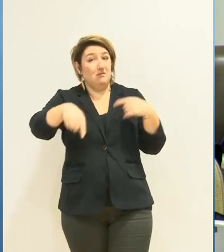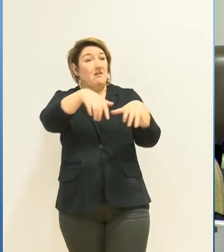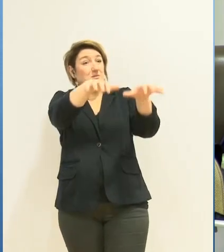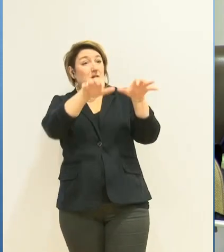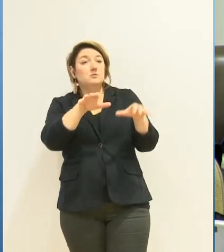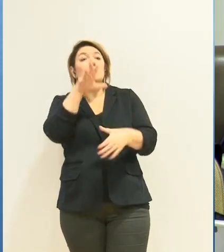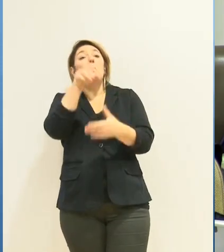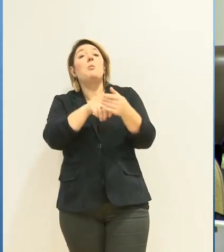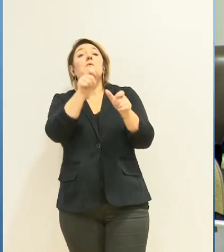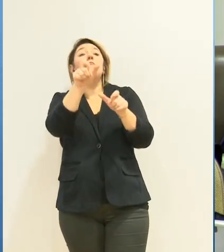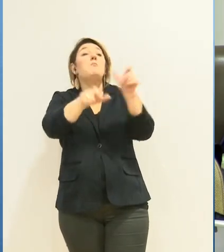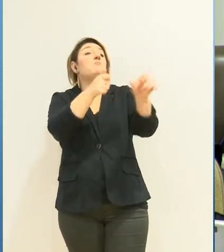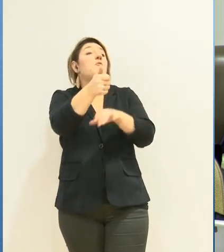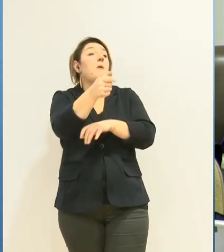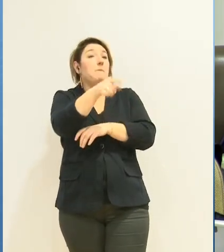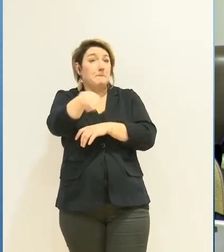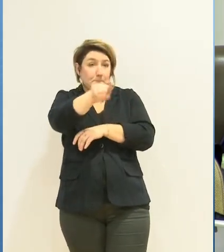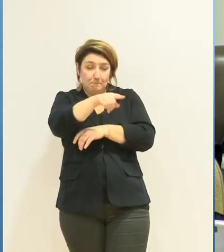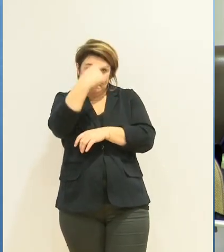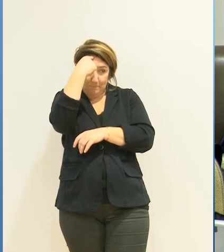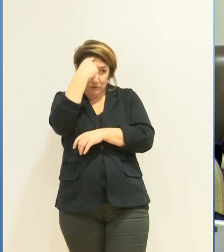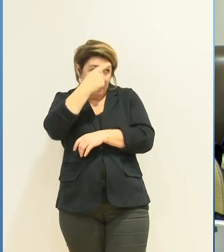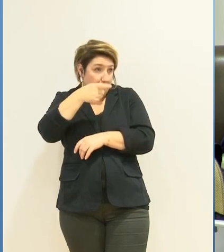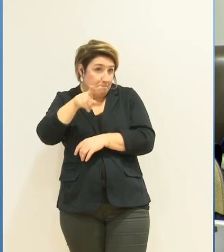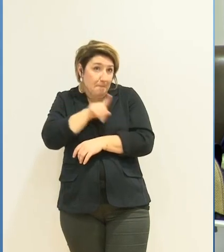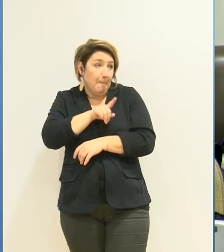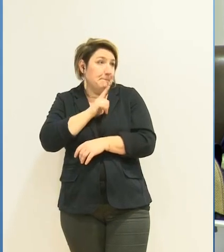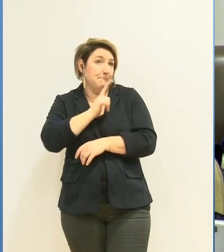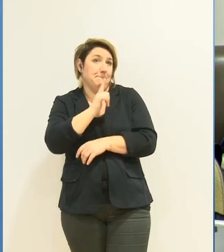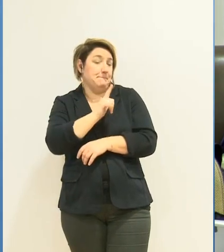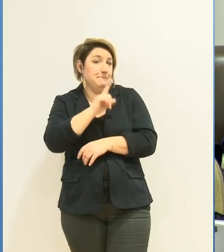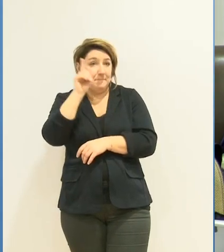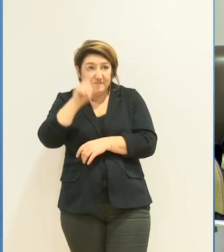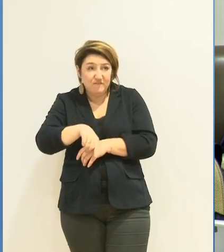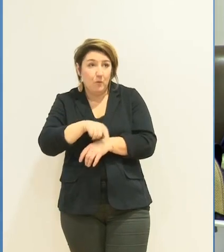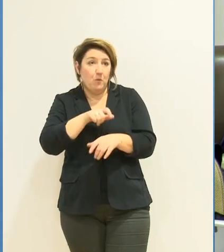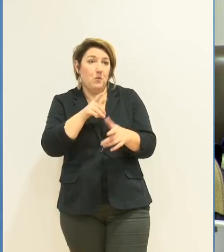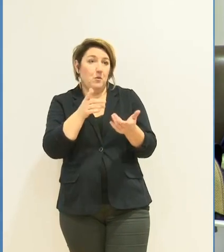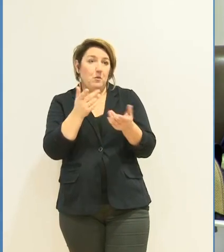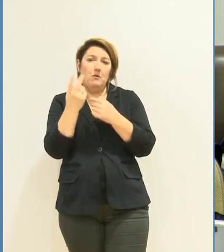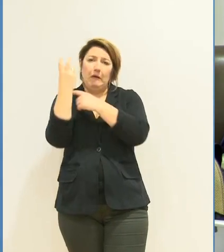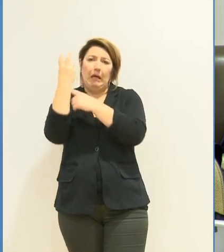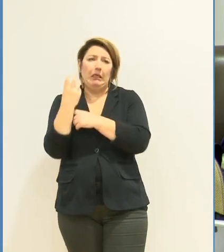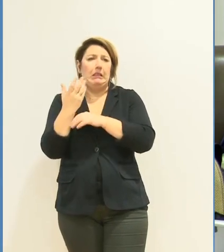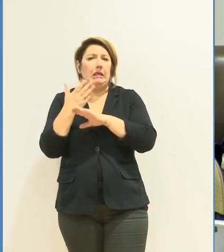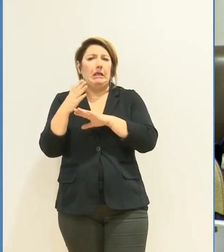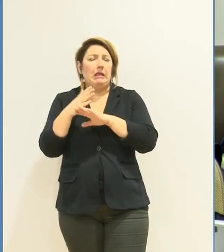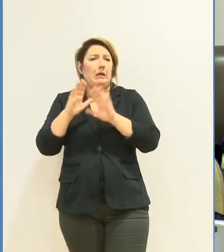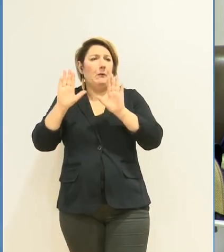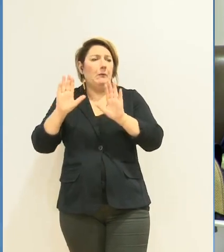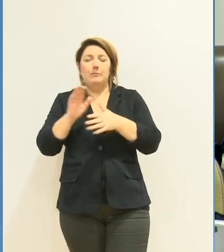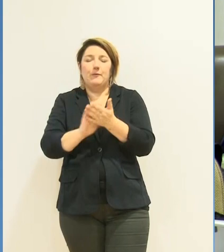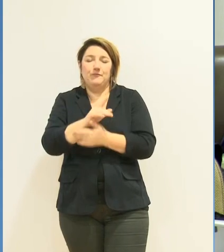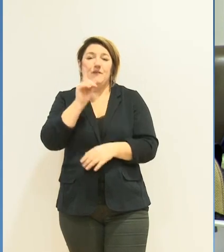assemble personnes qui sont en train de penser comme moi nous devons faire un effort sur notre consommation de crédit en matière de personnel